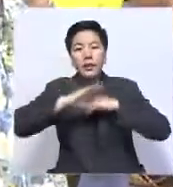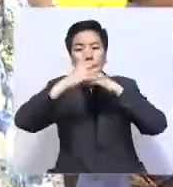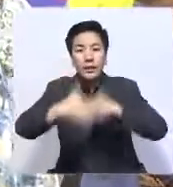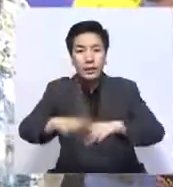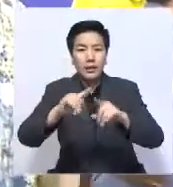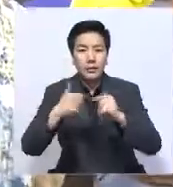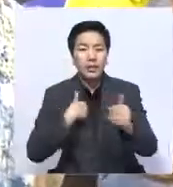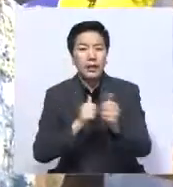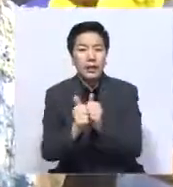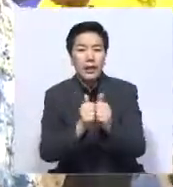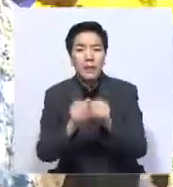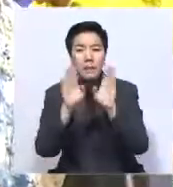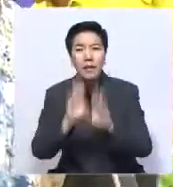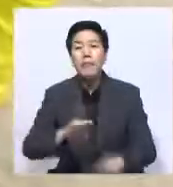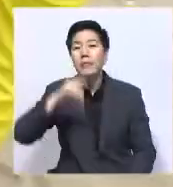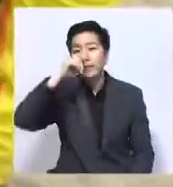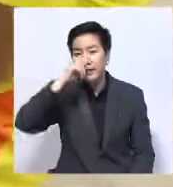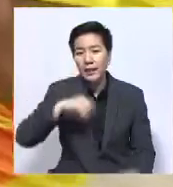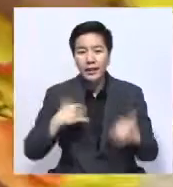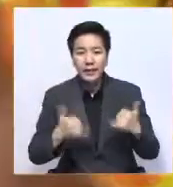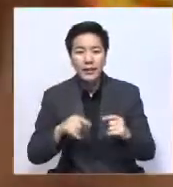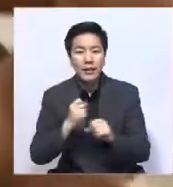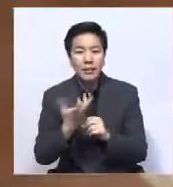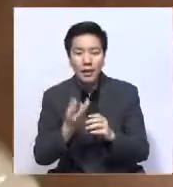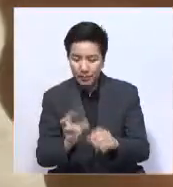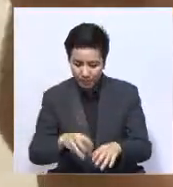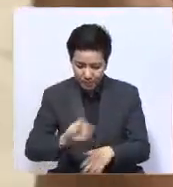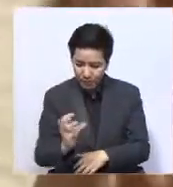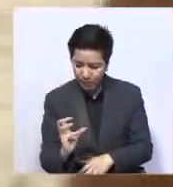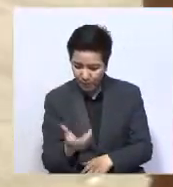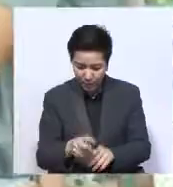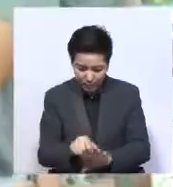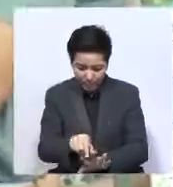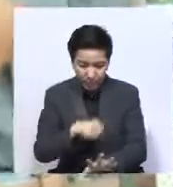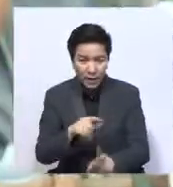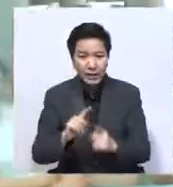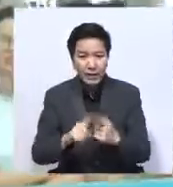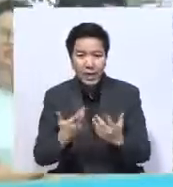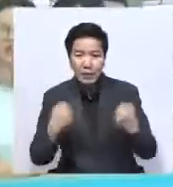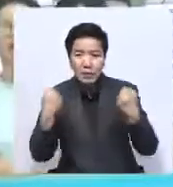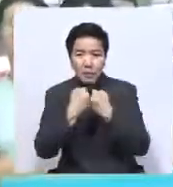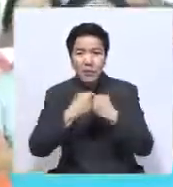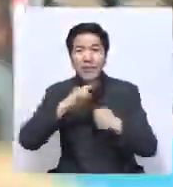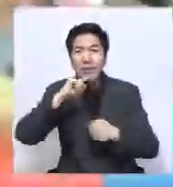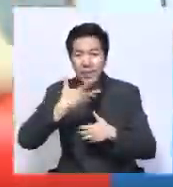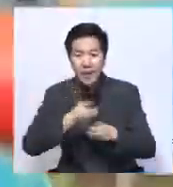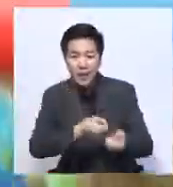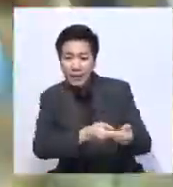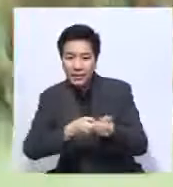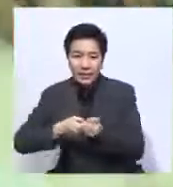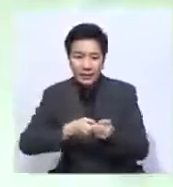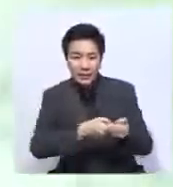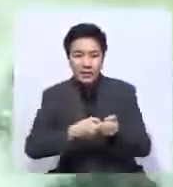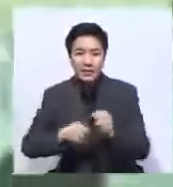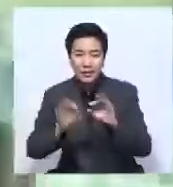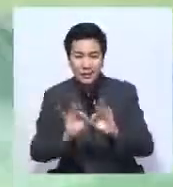ที่มีการแข่งขันการเล่นแบบไทยๆอาทิการแข่งขันสบ้าวิ่งเปรี้ยวมวยทะเลชักเกยอร์รวมไปถึงไฮ